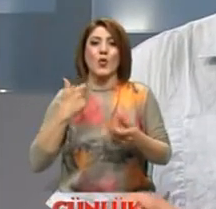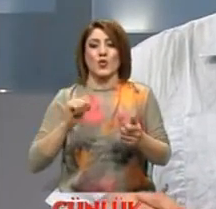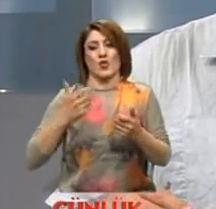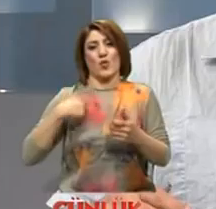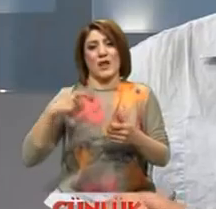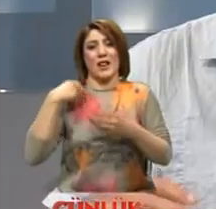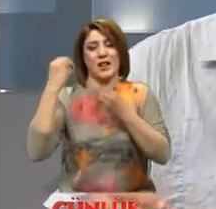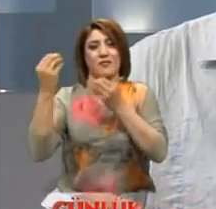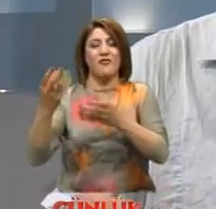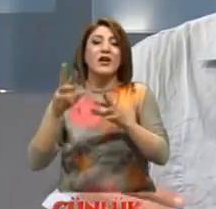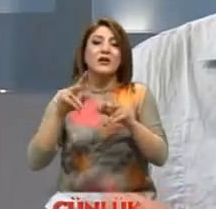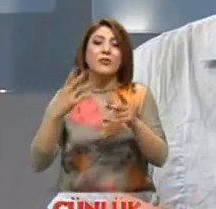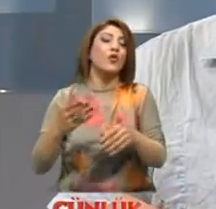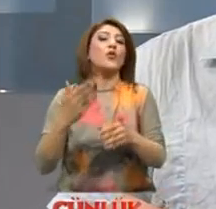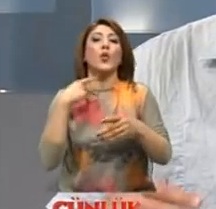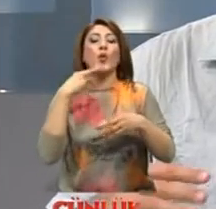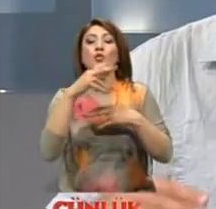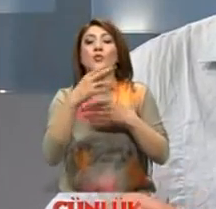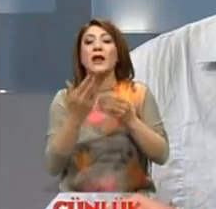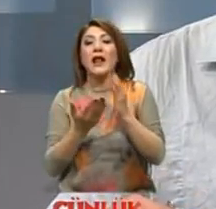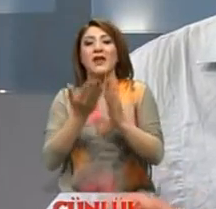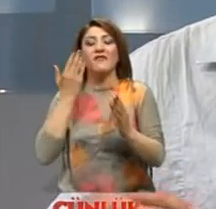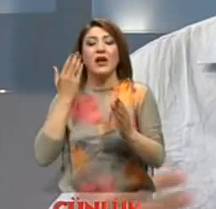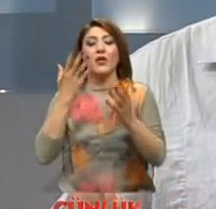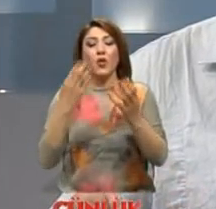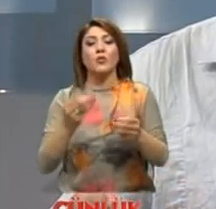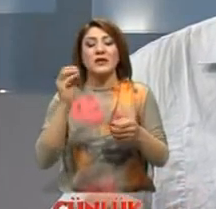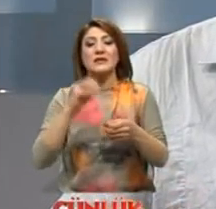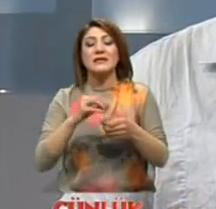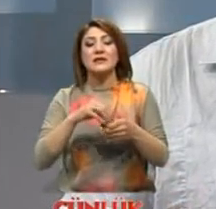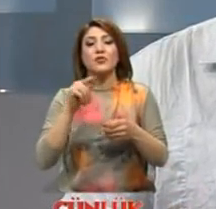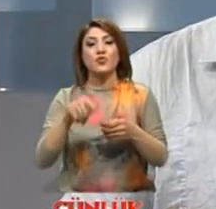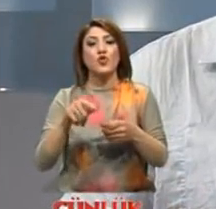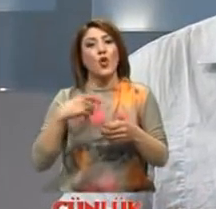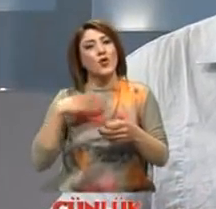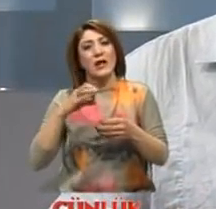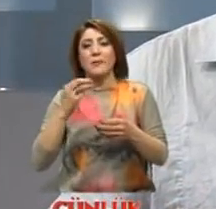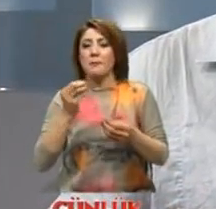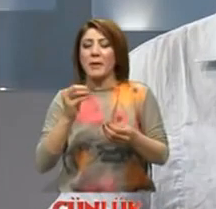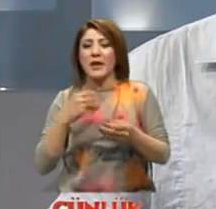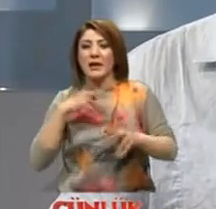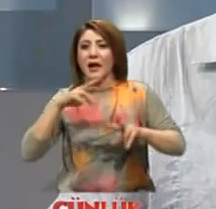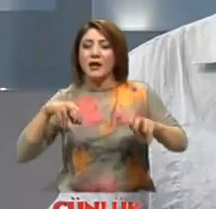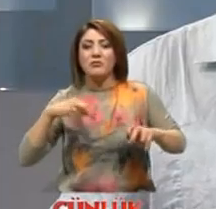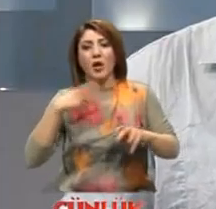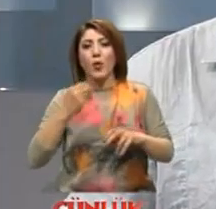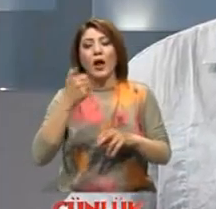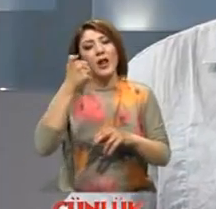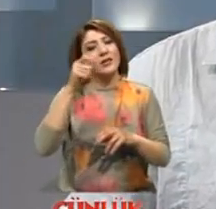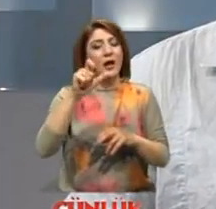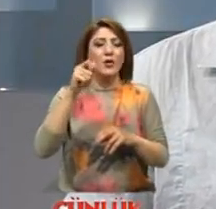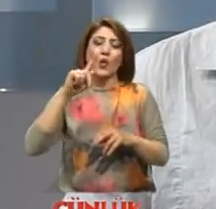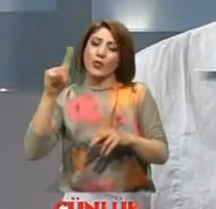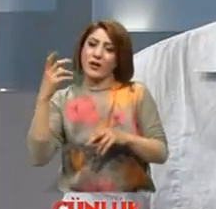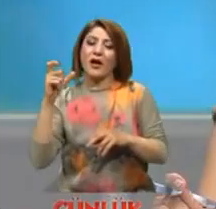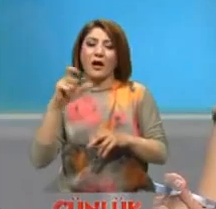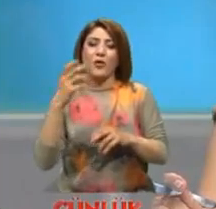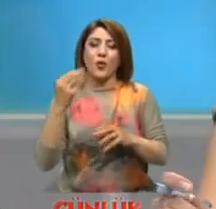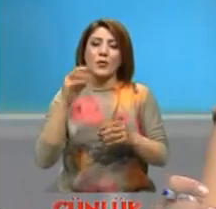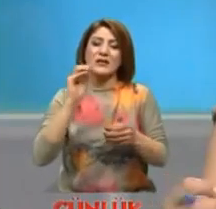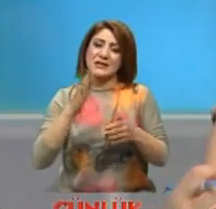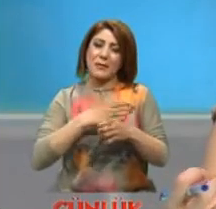yüzden konuşmadan hemen önce olsa bile bu özelliklere dair ipuçları elde edebiliyoruz bebeklerden. O yüzden 6 aylık ve 10 aylık bebeklerden. Aslında onu